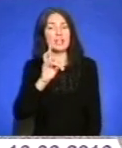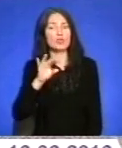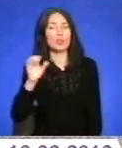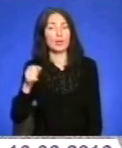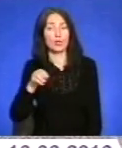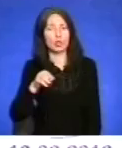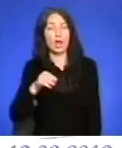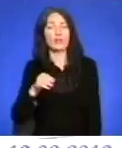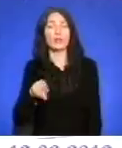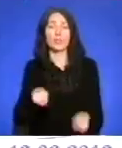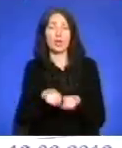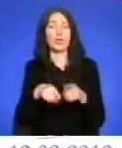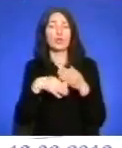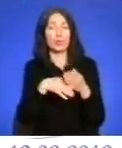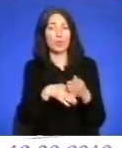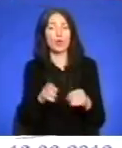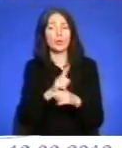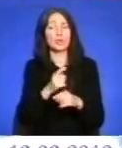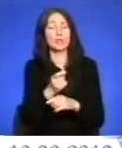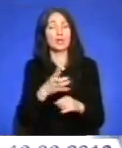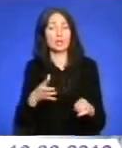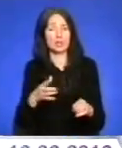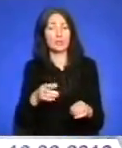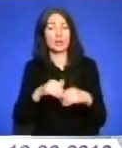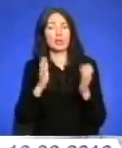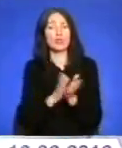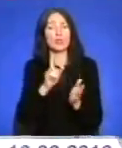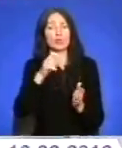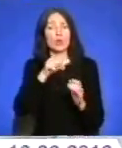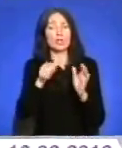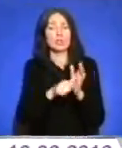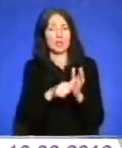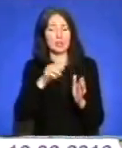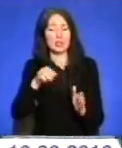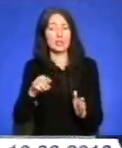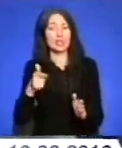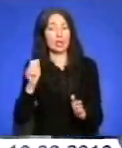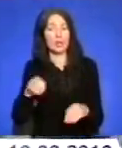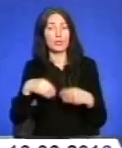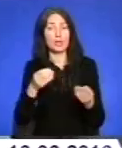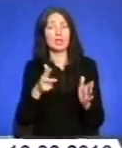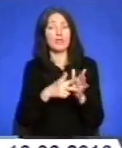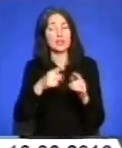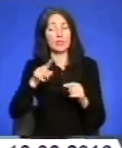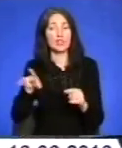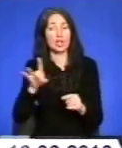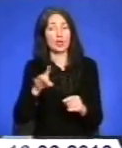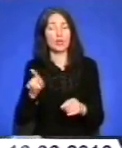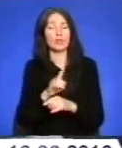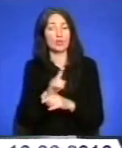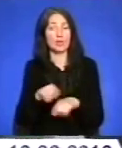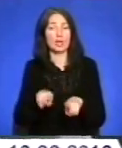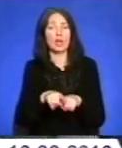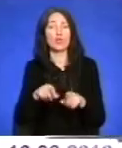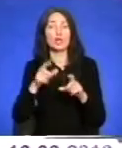тернопільським артилеристам на загальну суму 116 тисяч гривень передали 8 інших районів Тернопільщини, а також департамент